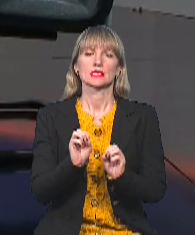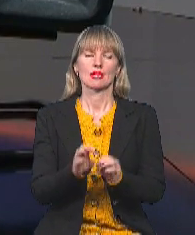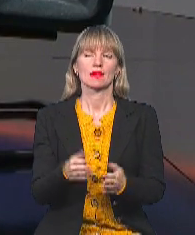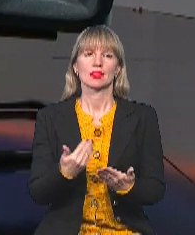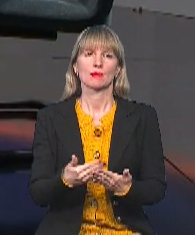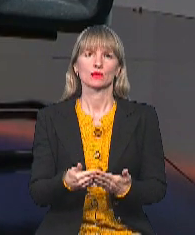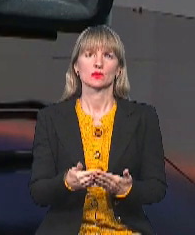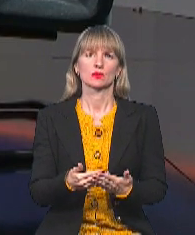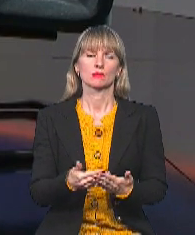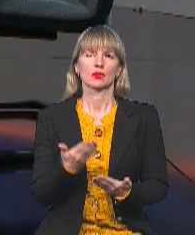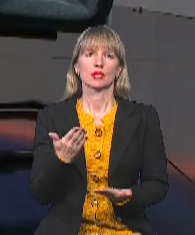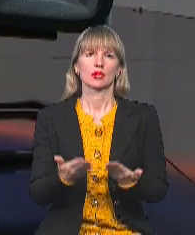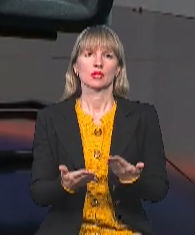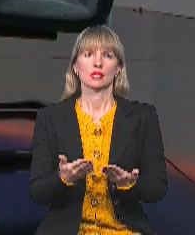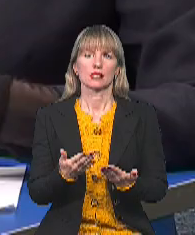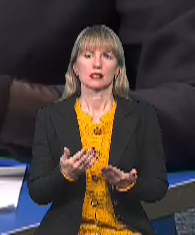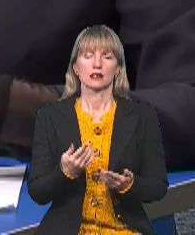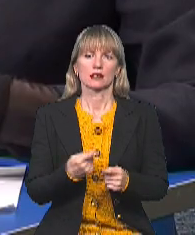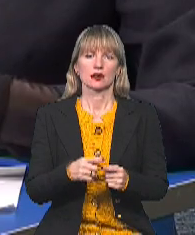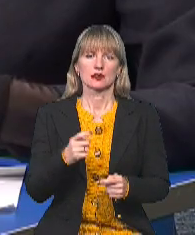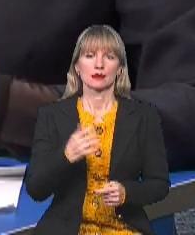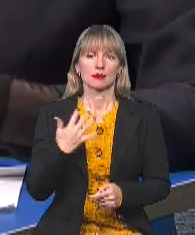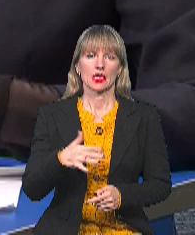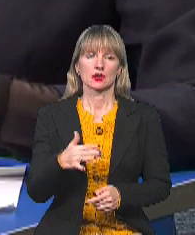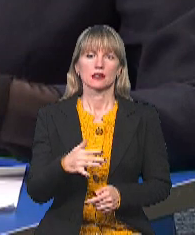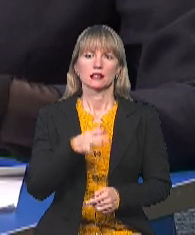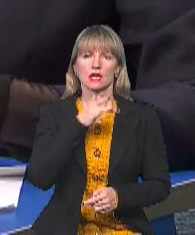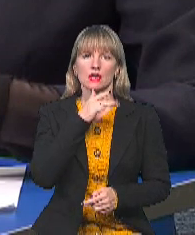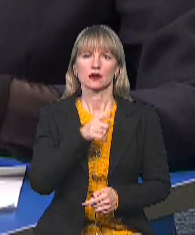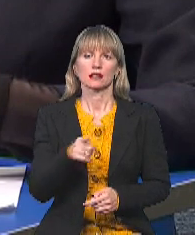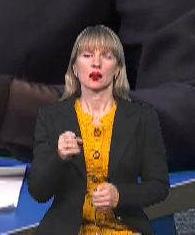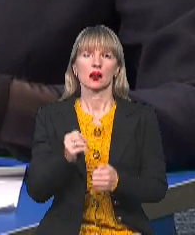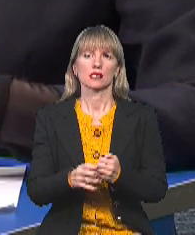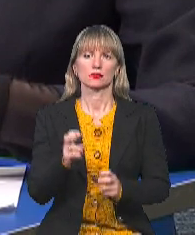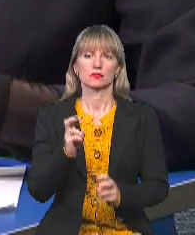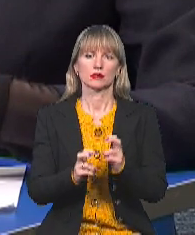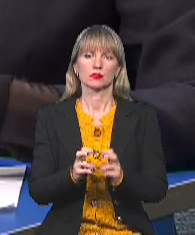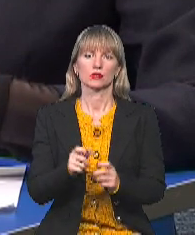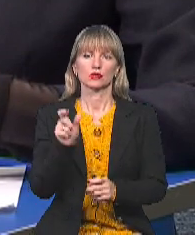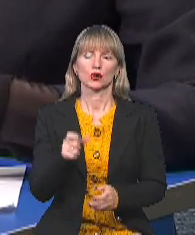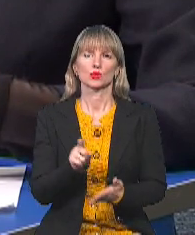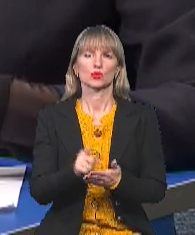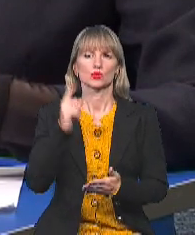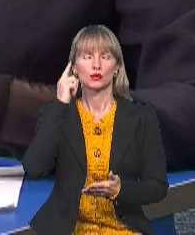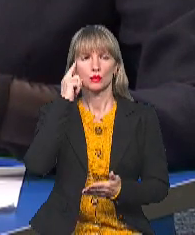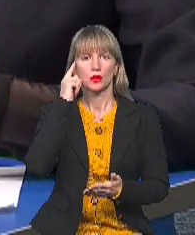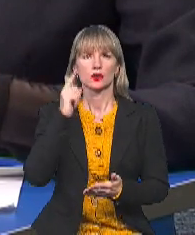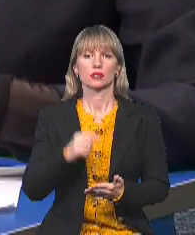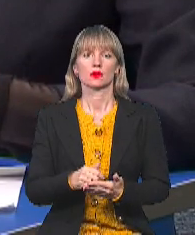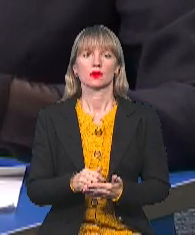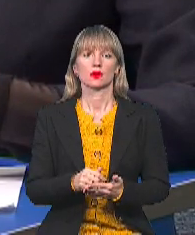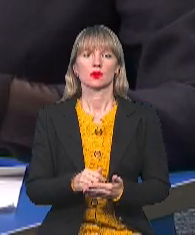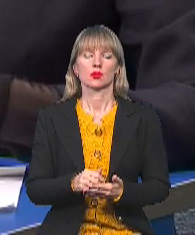есть, допустим, если это колоректальный рак с 50 лет, каждые 5 лет человек должен